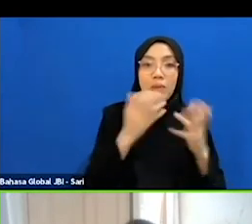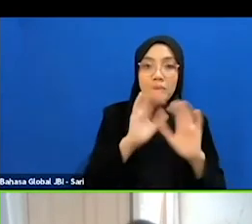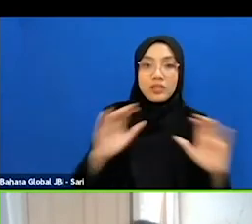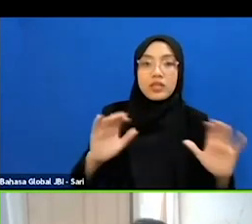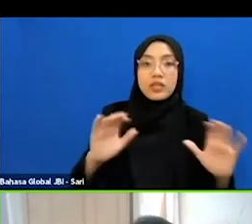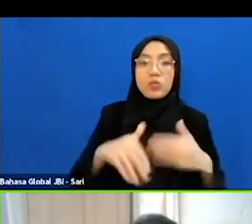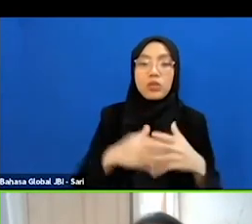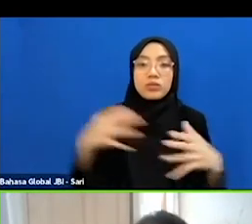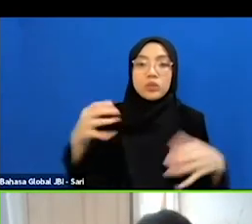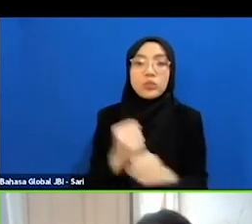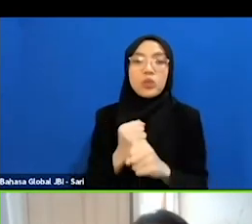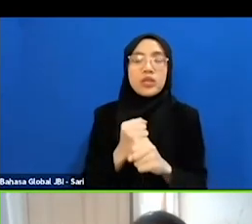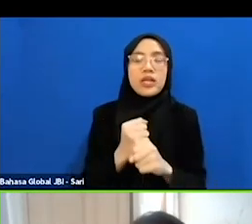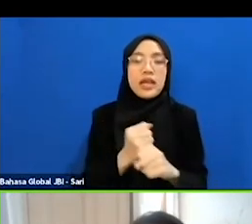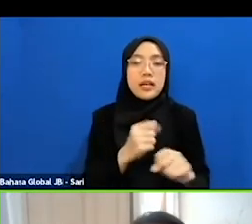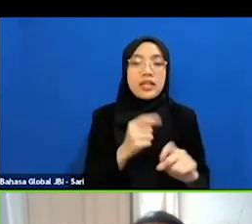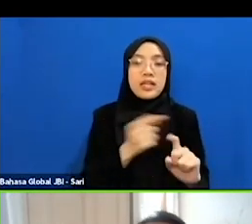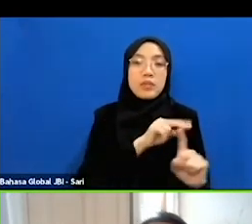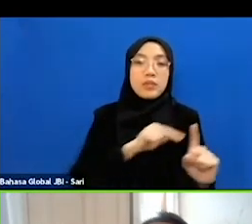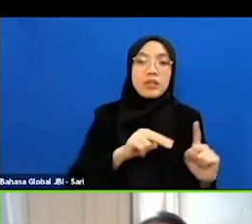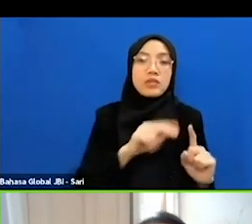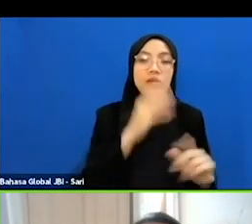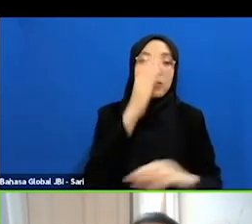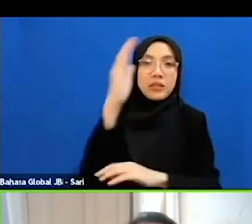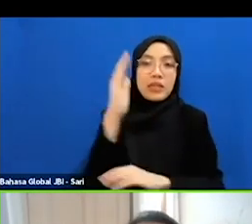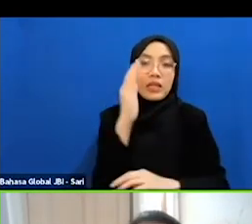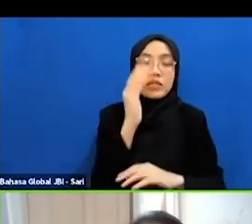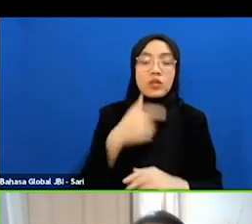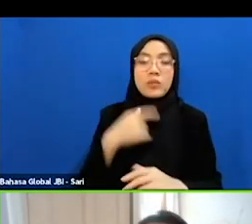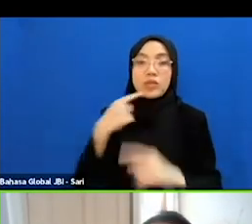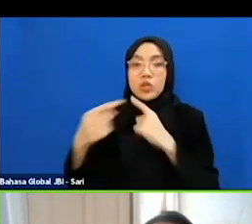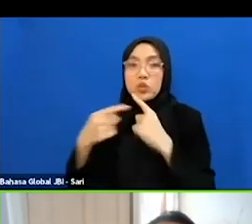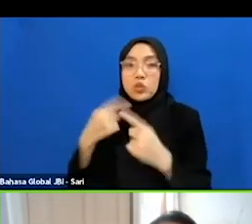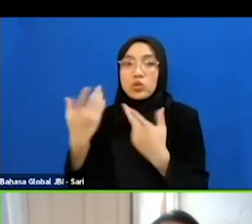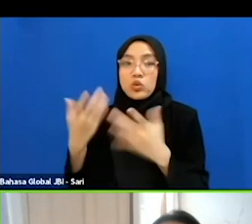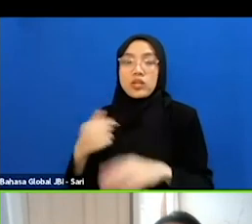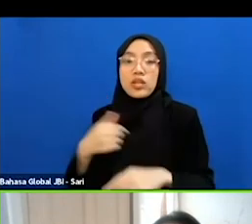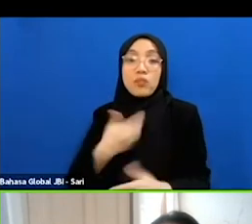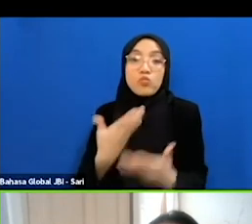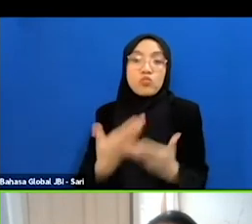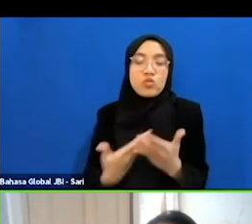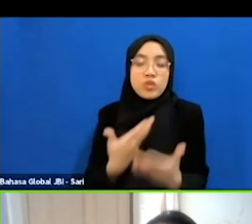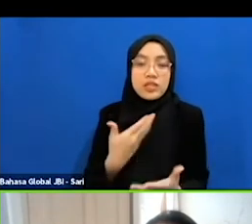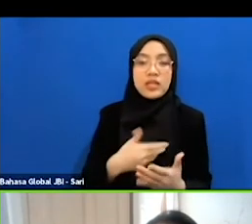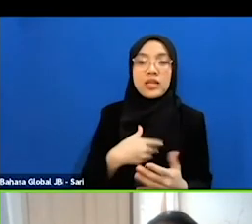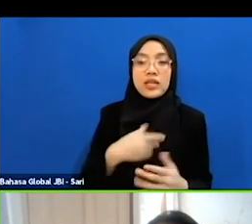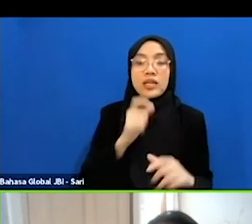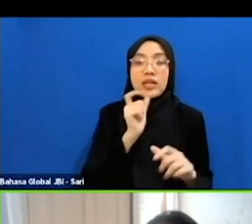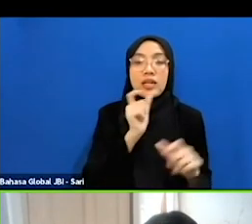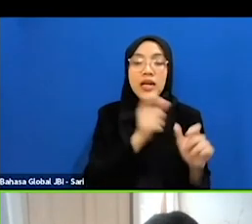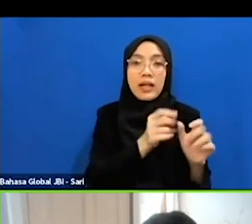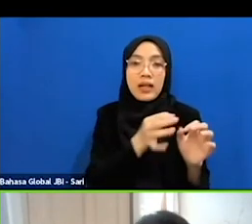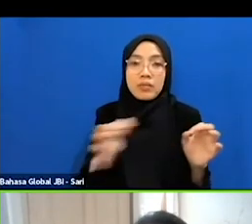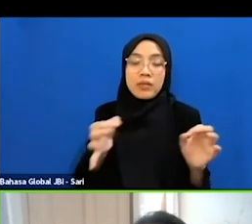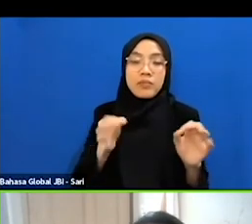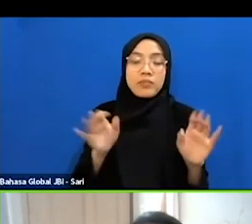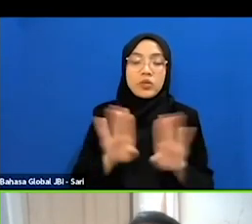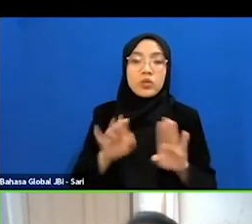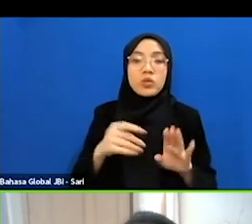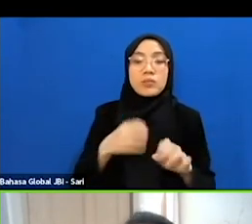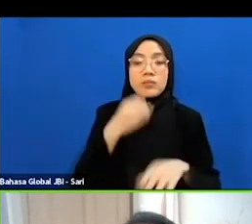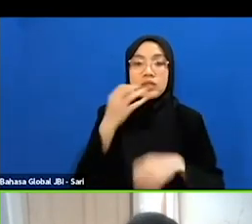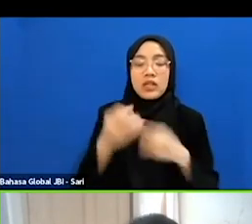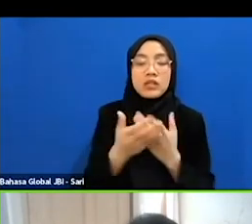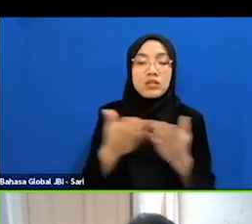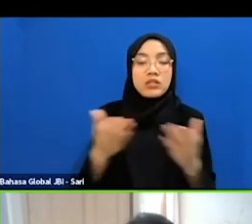baik dari segi secrets that sesi presentasi maupun saat diskusi mungkin saya lebih ke arah Kau statementnya memberikan tremor saja